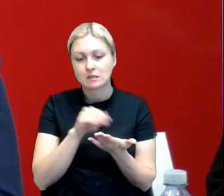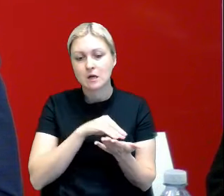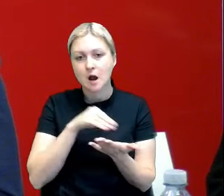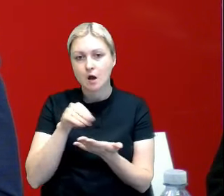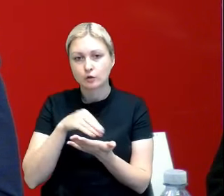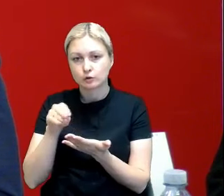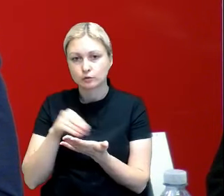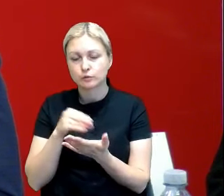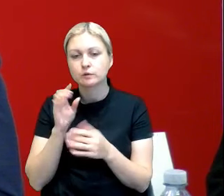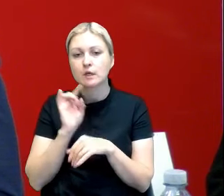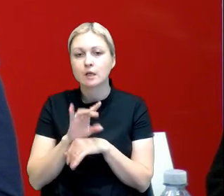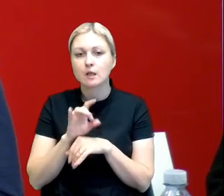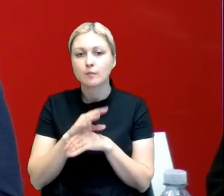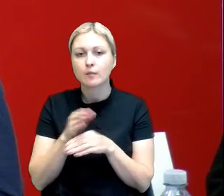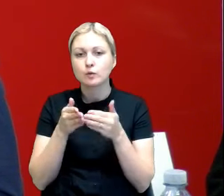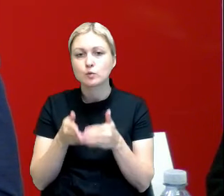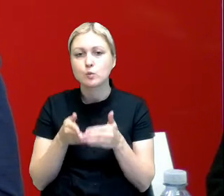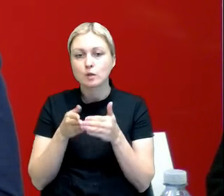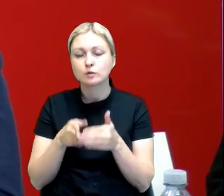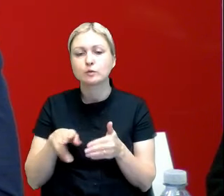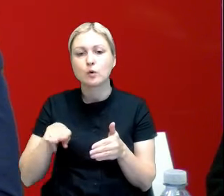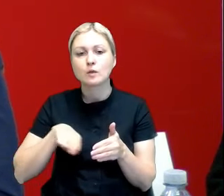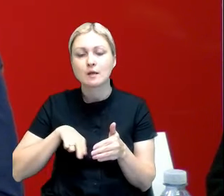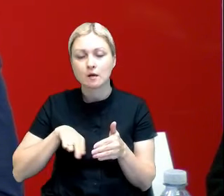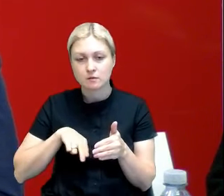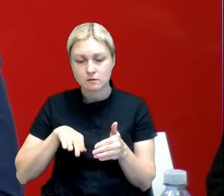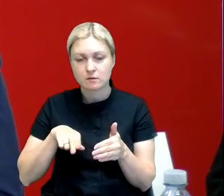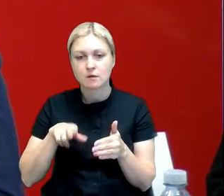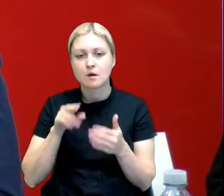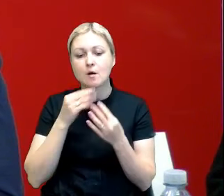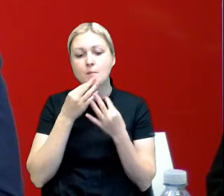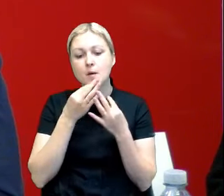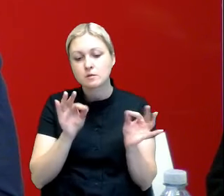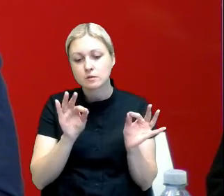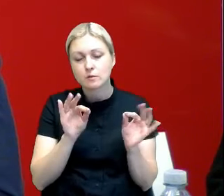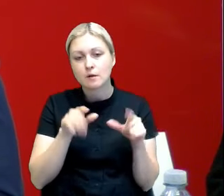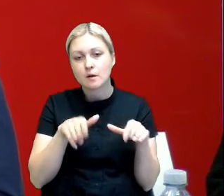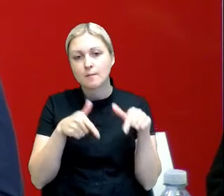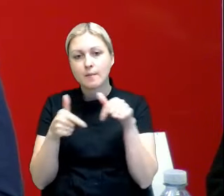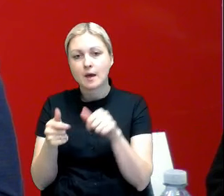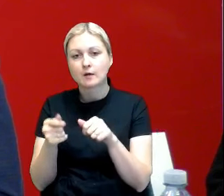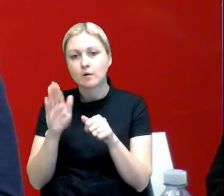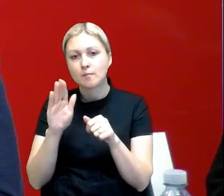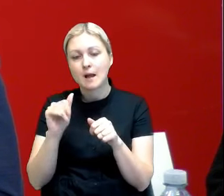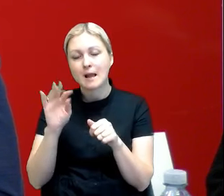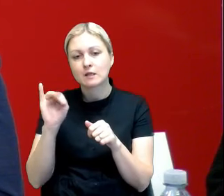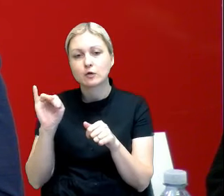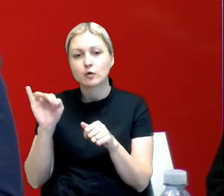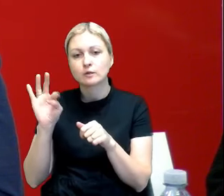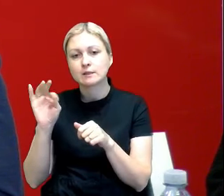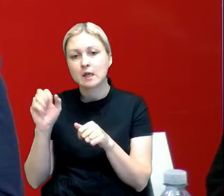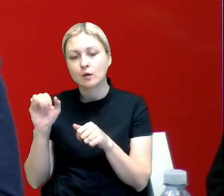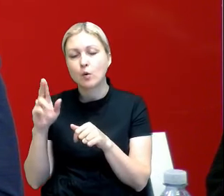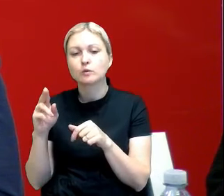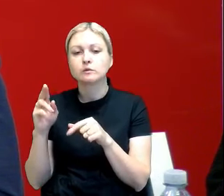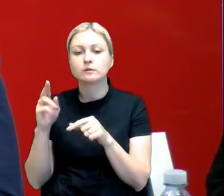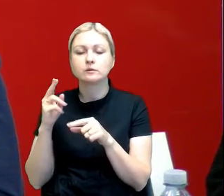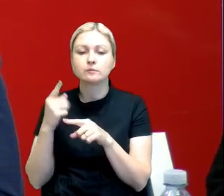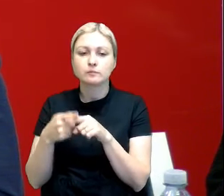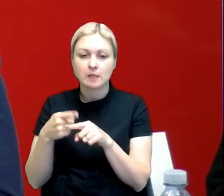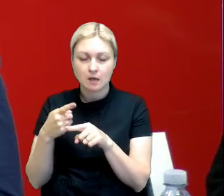osto valstybinės uosto direkcijos su pasiūlymu perduoti baltijos taikos sankryžos projektą miesto